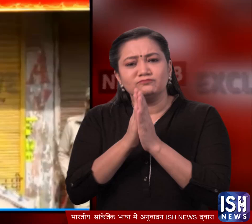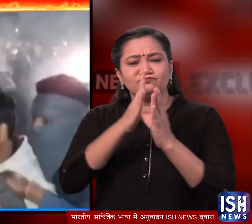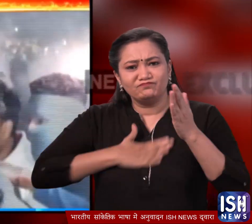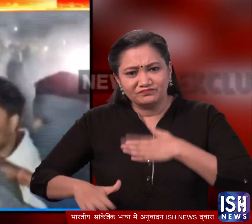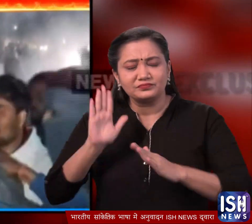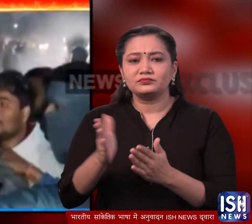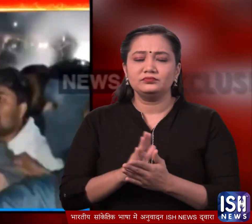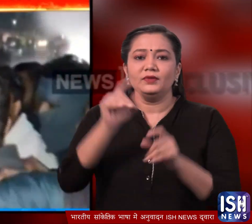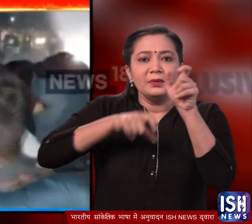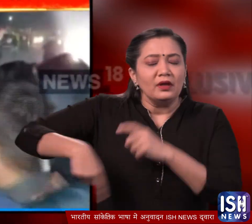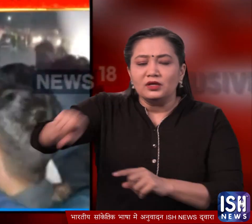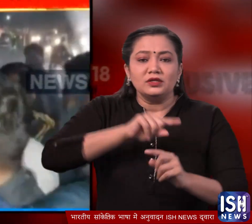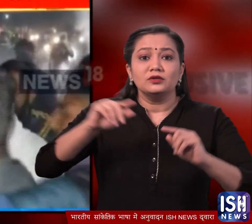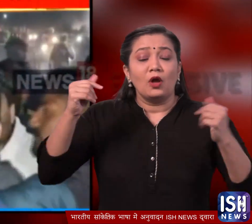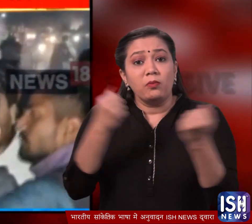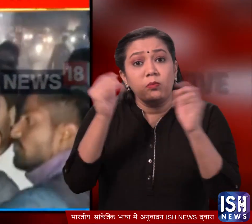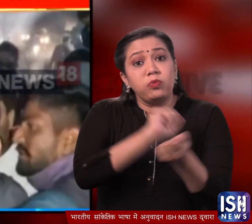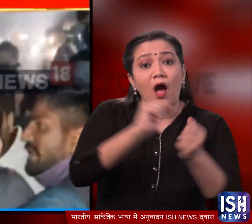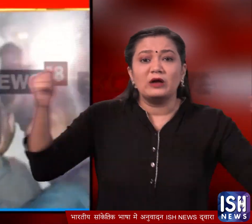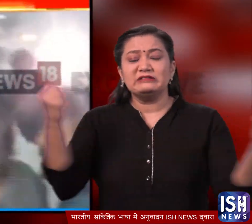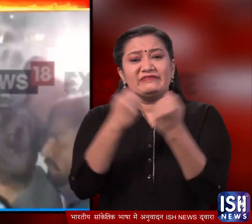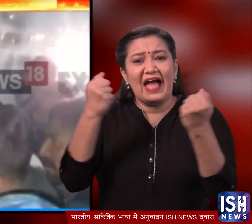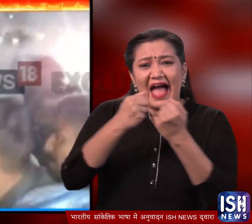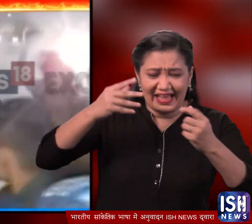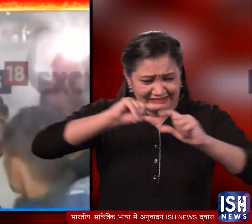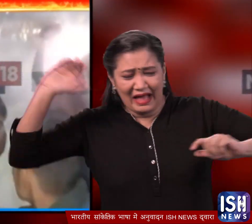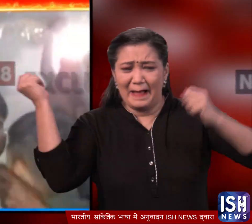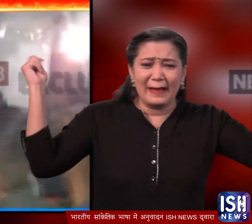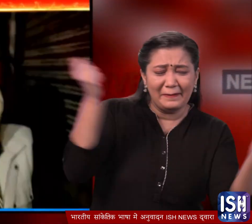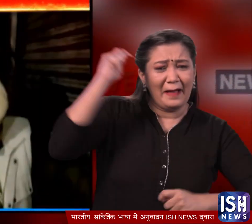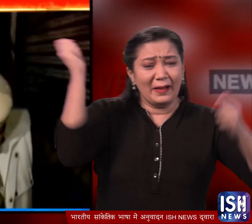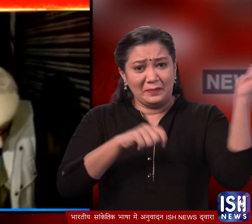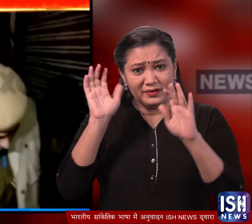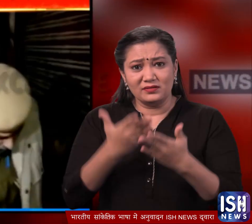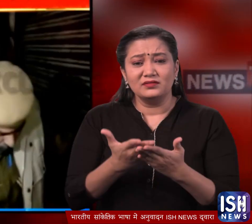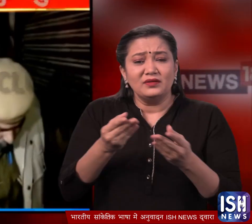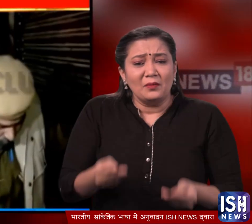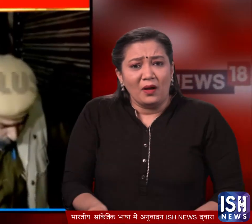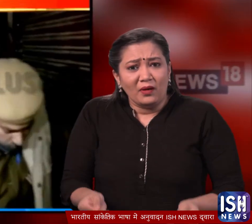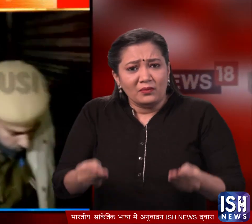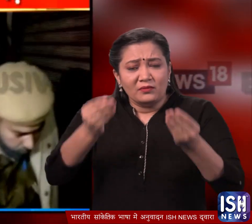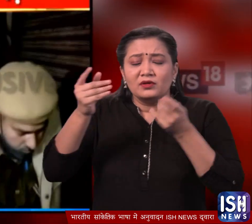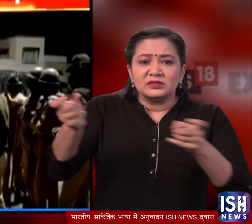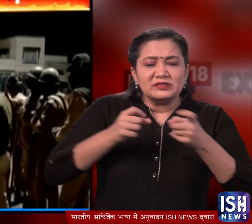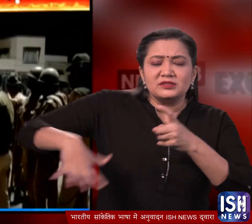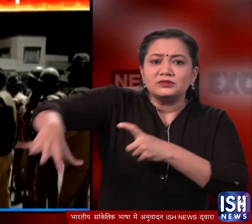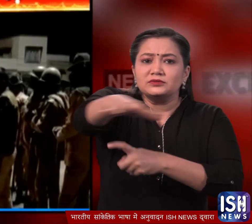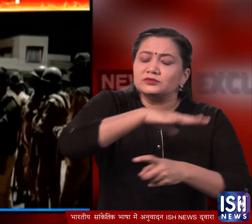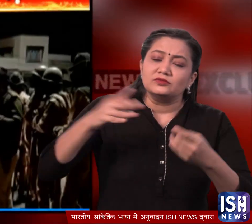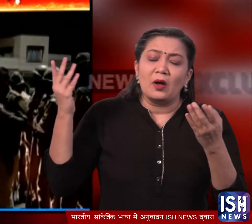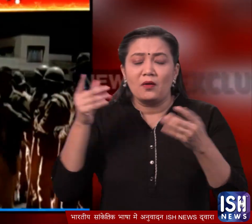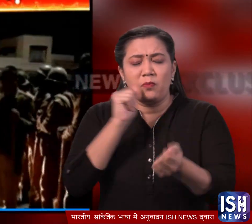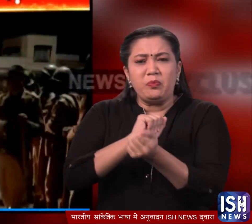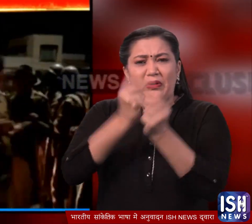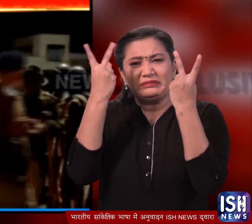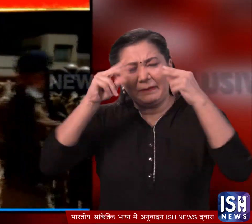बनाए रखें। भीड़ में शामिल कई लोग तो पुलिस वालों से ही भिड़ गए, उनसे हाथापाई करने लगे। हालात इस कदर बिगड़ गए कि प्रशासन को पूरे इलाके